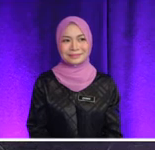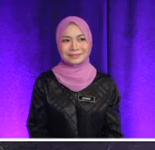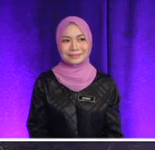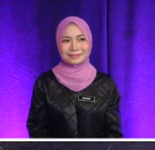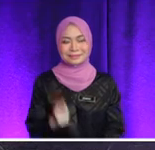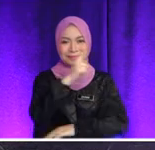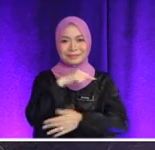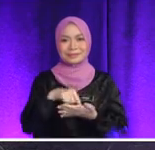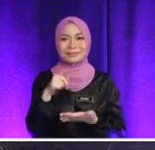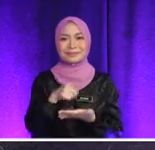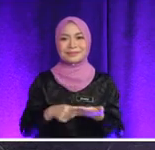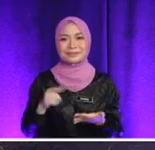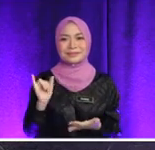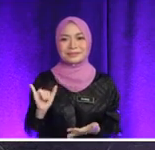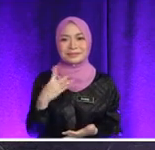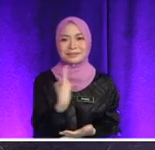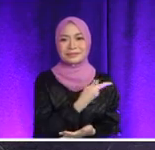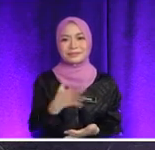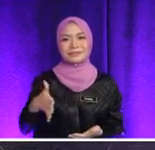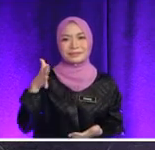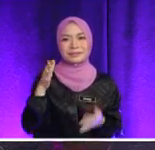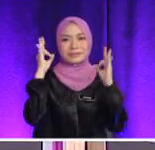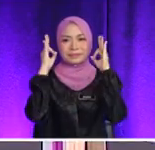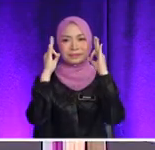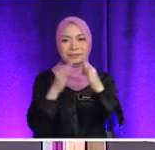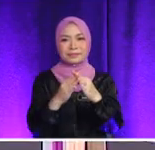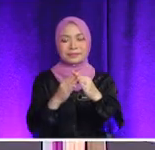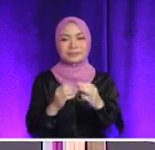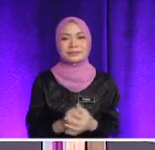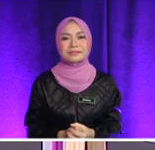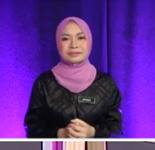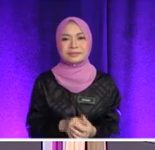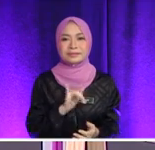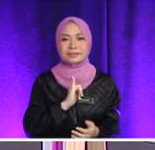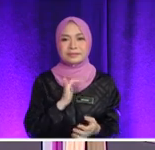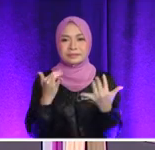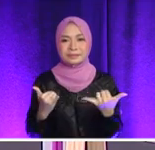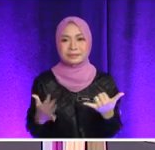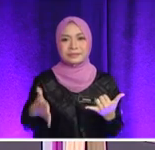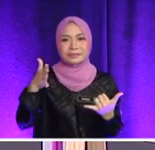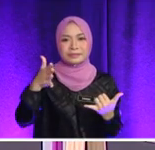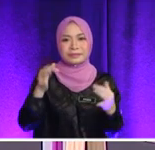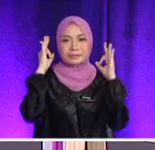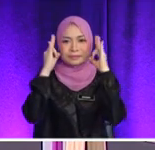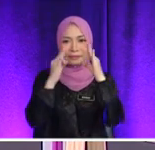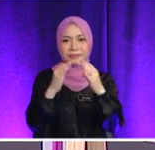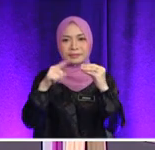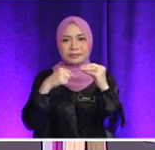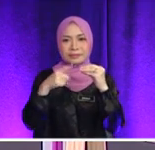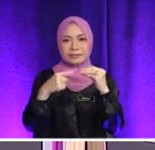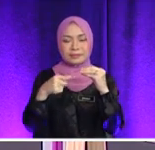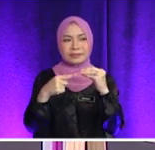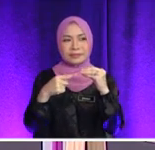sekarang saya akan fokuskan kepada aliran seni forvizame itu sendiri oke kita